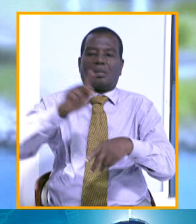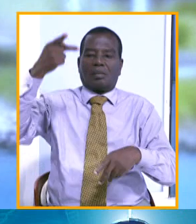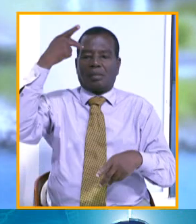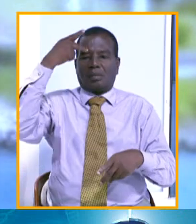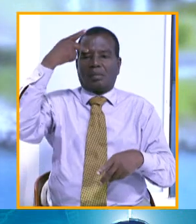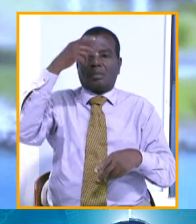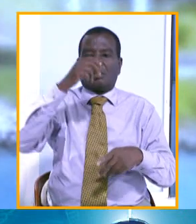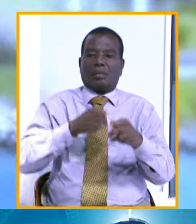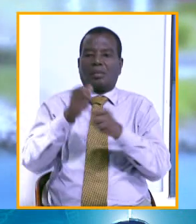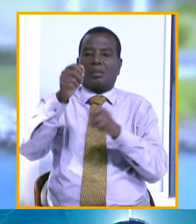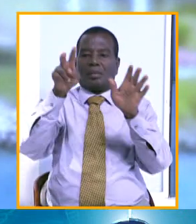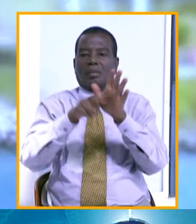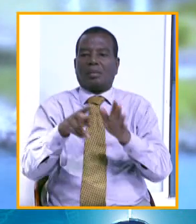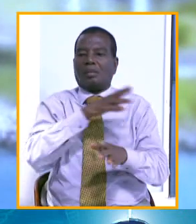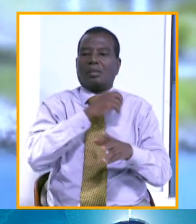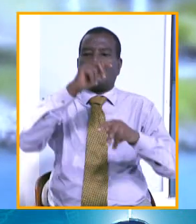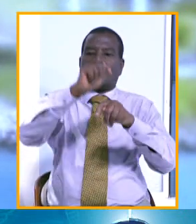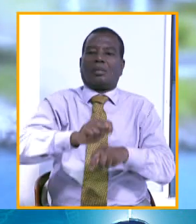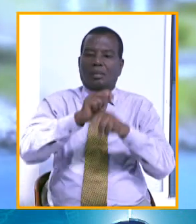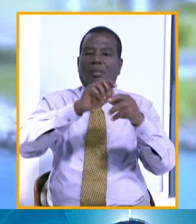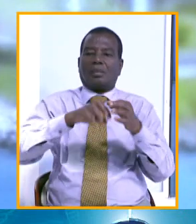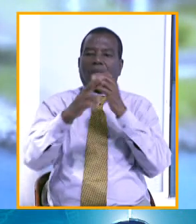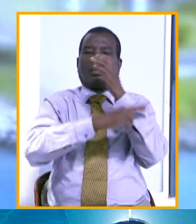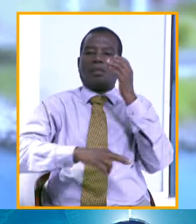politiques, administratives et traditionnelles de la